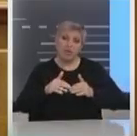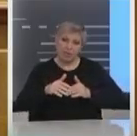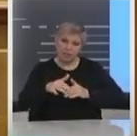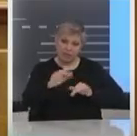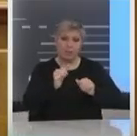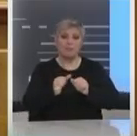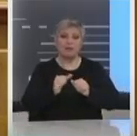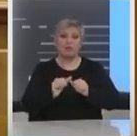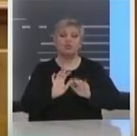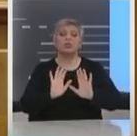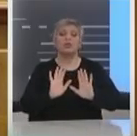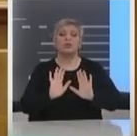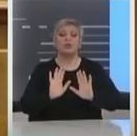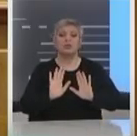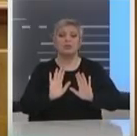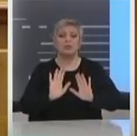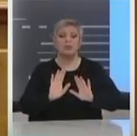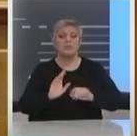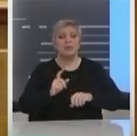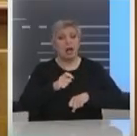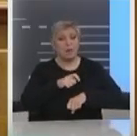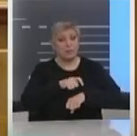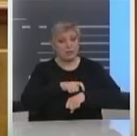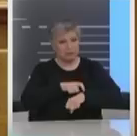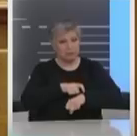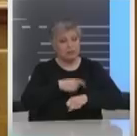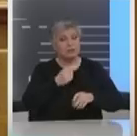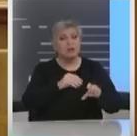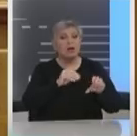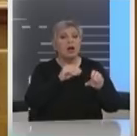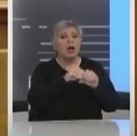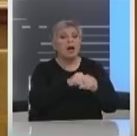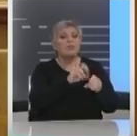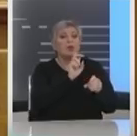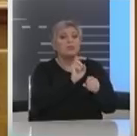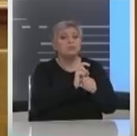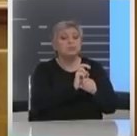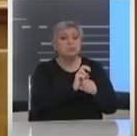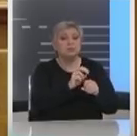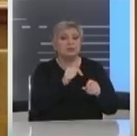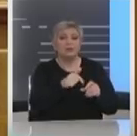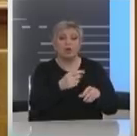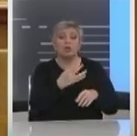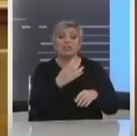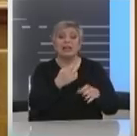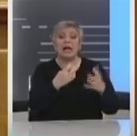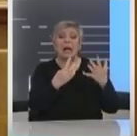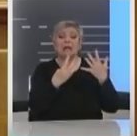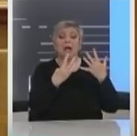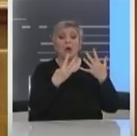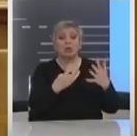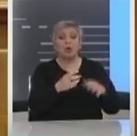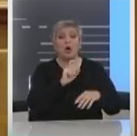κύριος Τσίπρας. Πάρτε 48 εκατομμύρια από τα χρήματα τα οποία έχετε διαθέσει και να τα